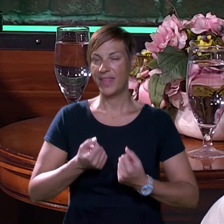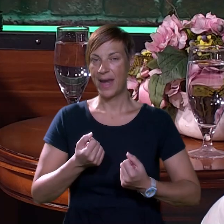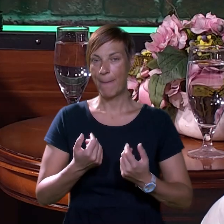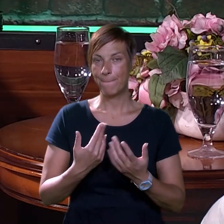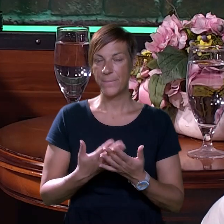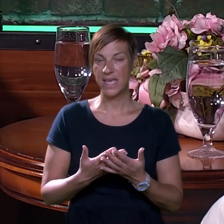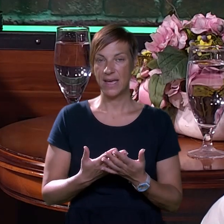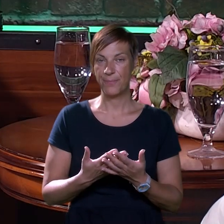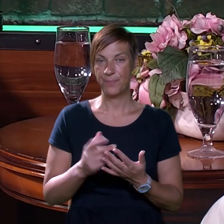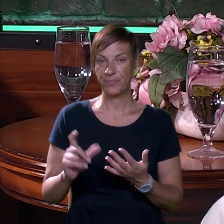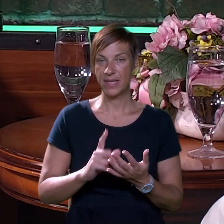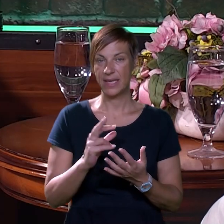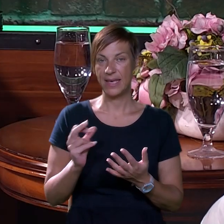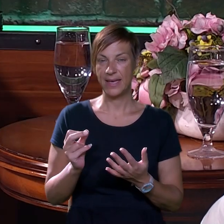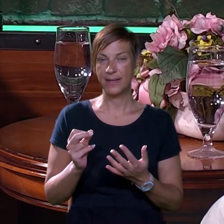psihoterapija je